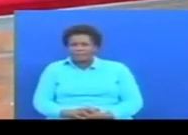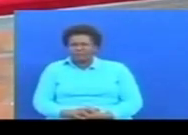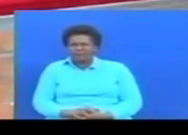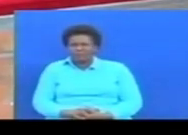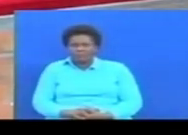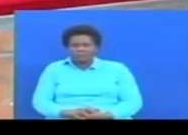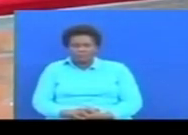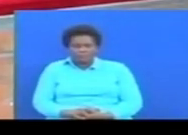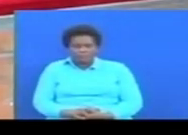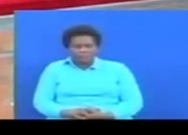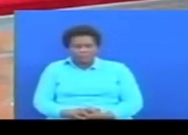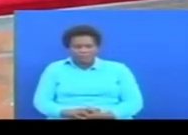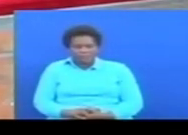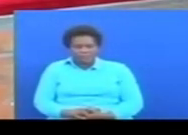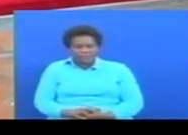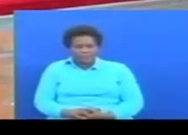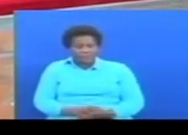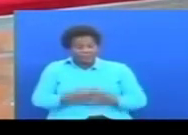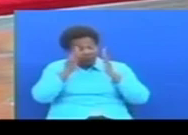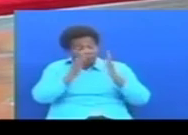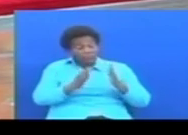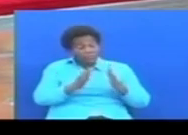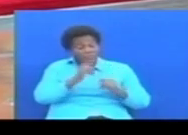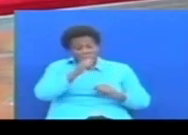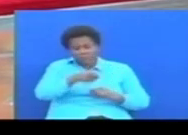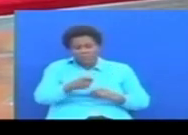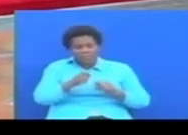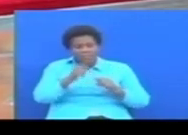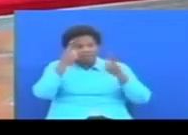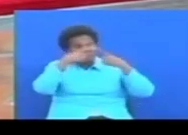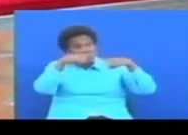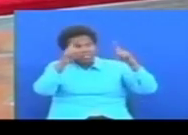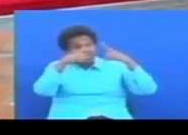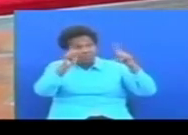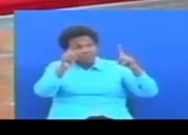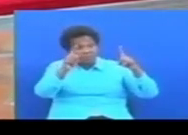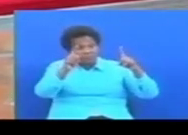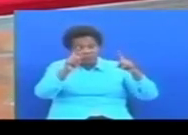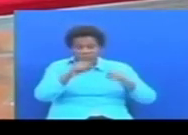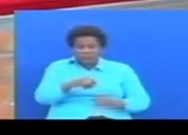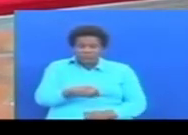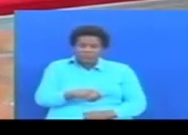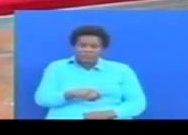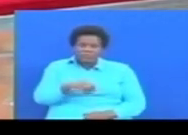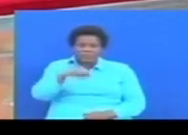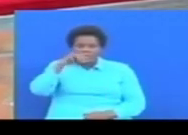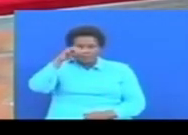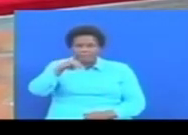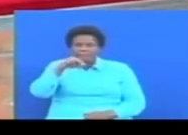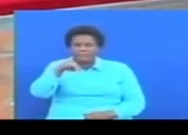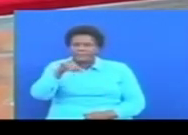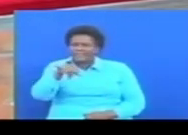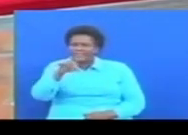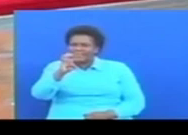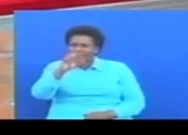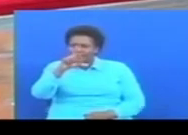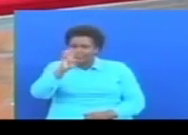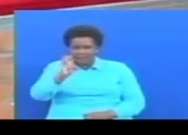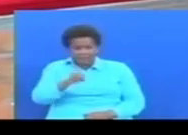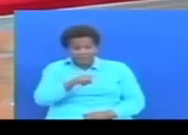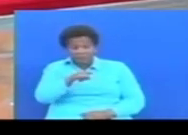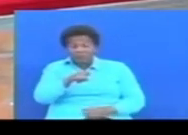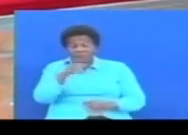Mheshimiwa Naibu Spika, msitu wa Nyela Kipelele ni hifadhi ya msitu ulio chini ya umiliki wa usimamizi